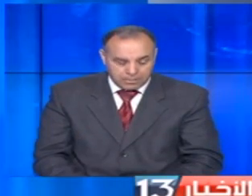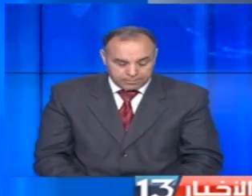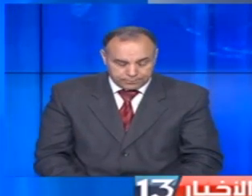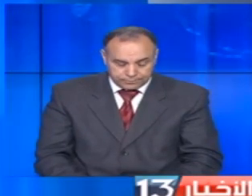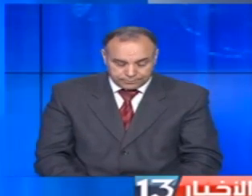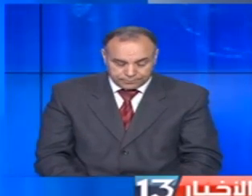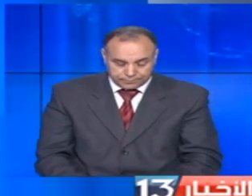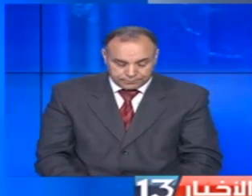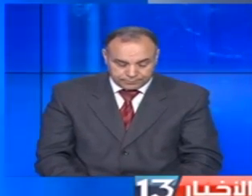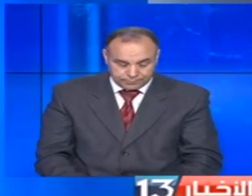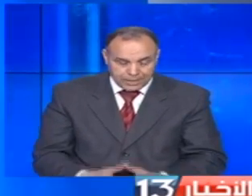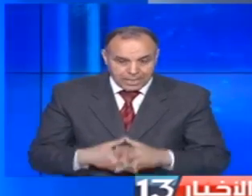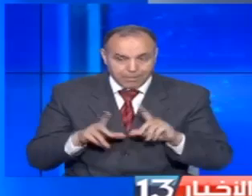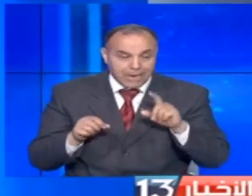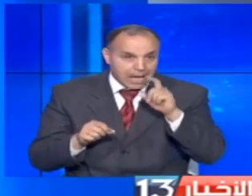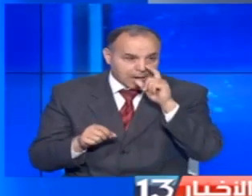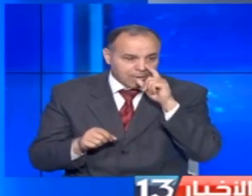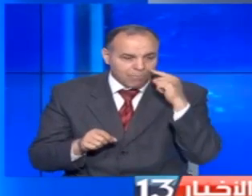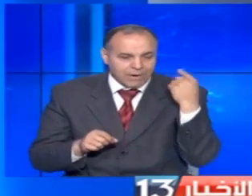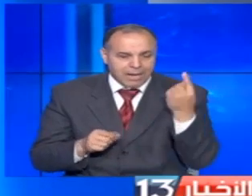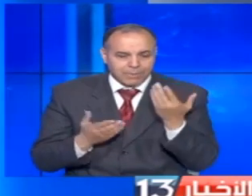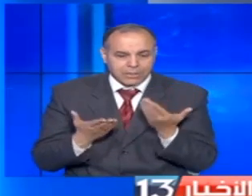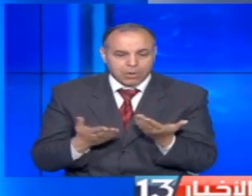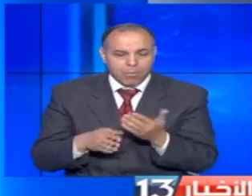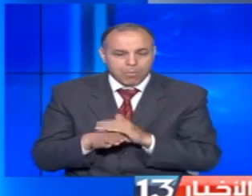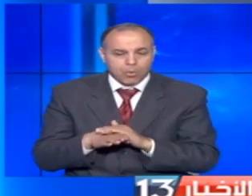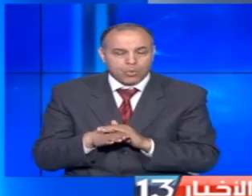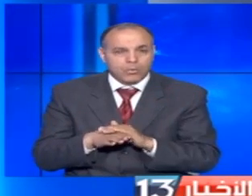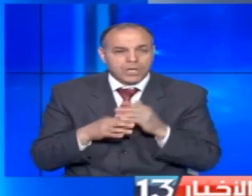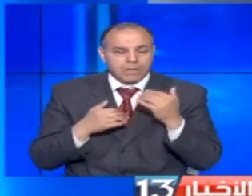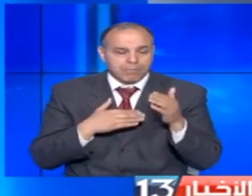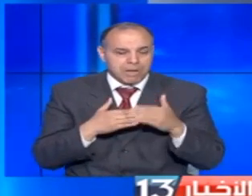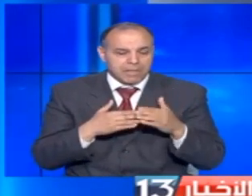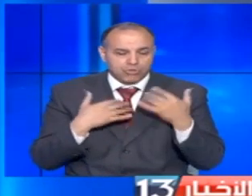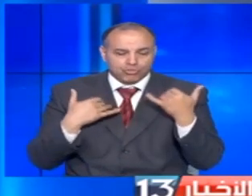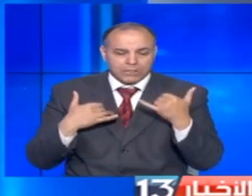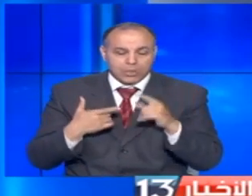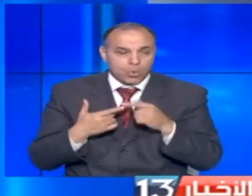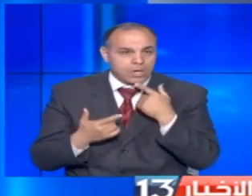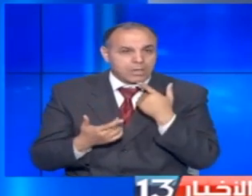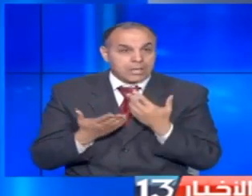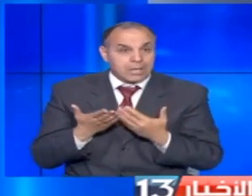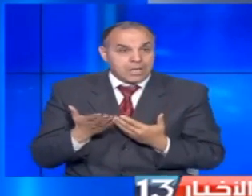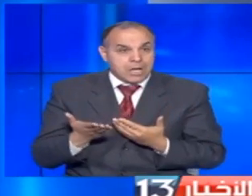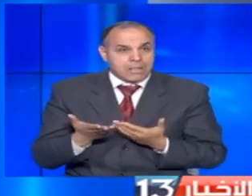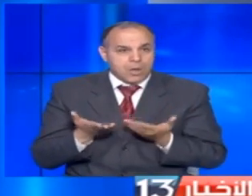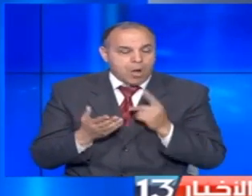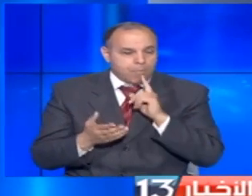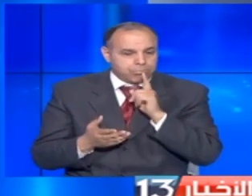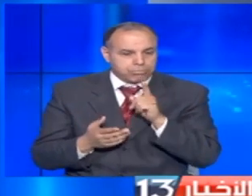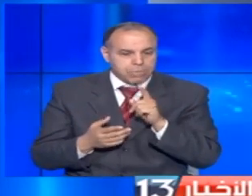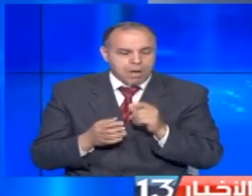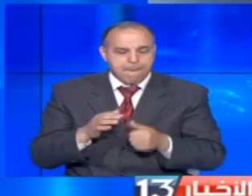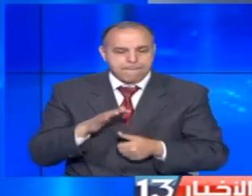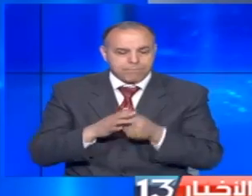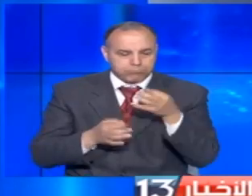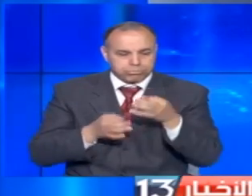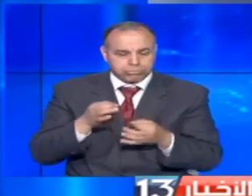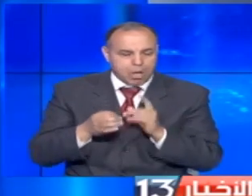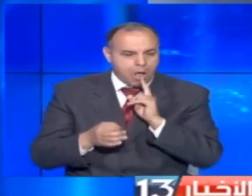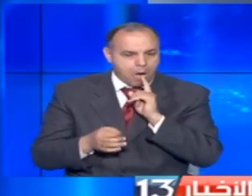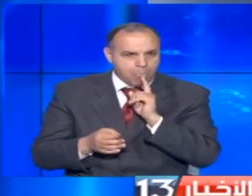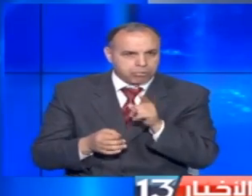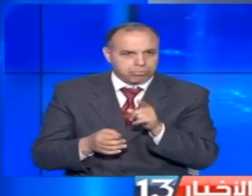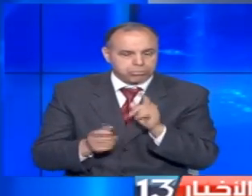والعسكريه الاخبار العربيه والدوليه نستهلها من الجوار الجزائري حيث اصدر قاضي التحقيقات امر